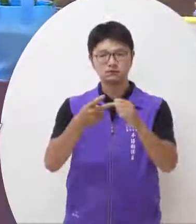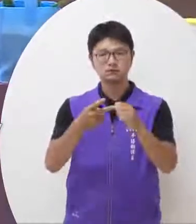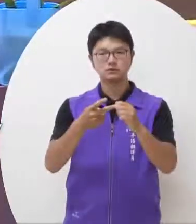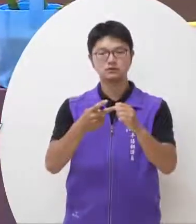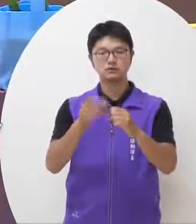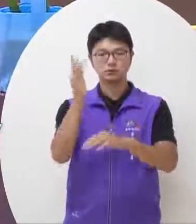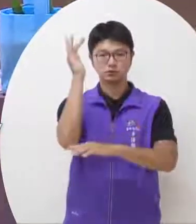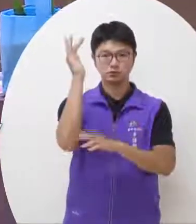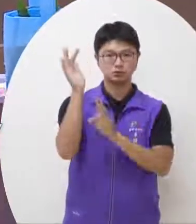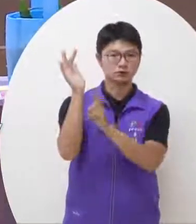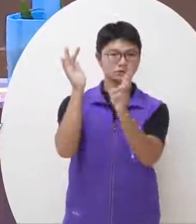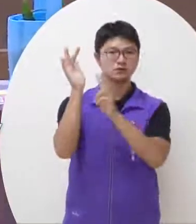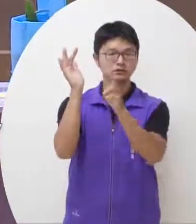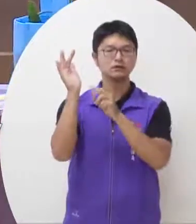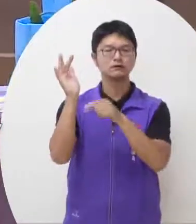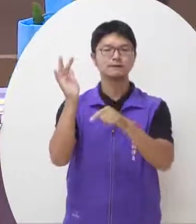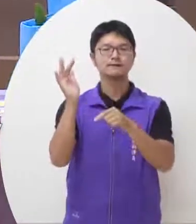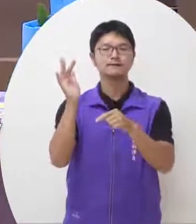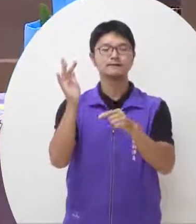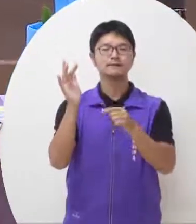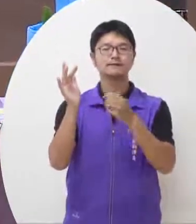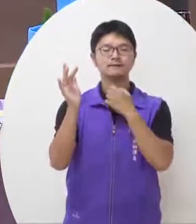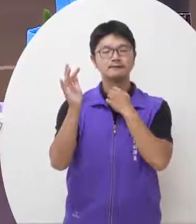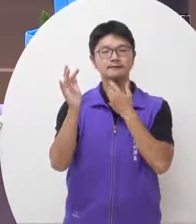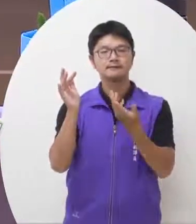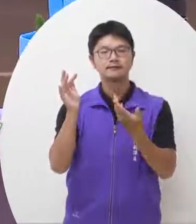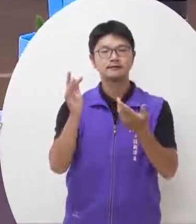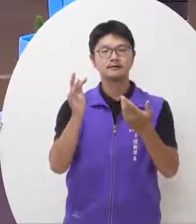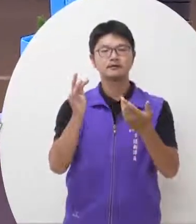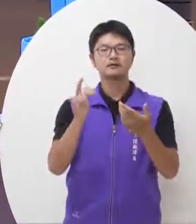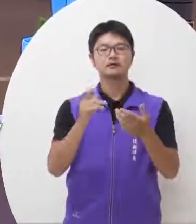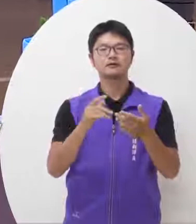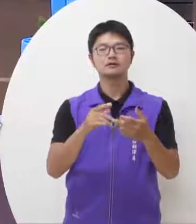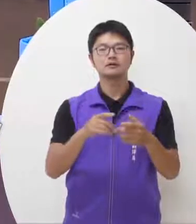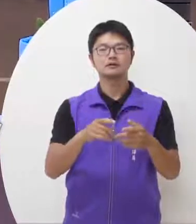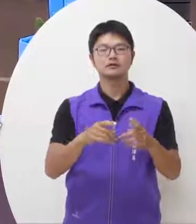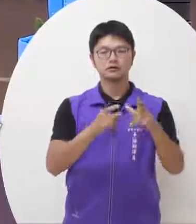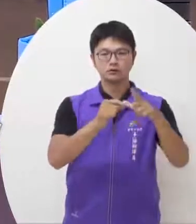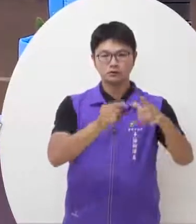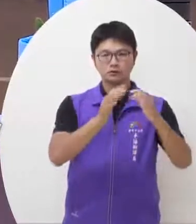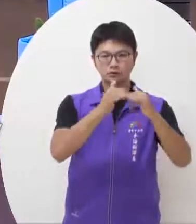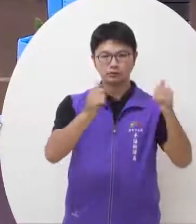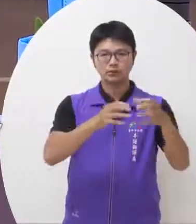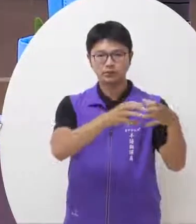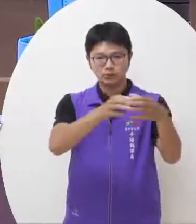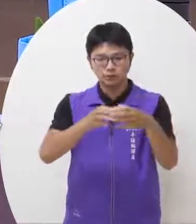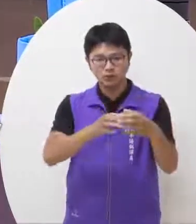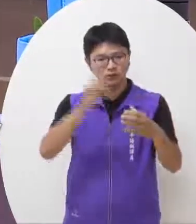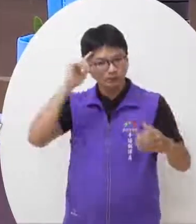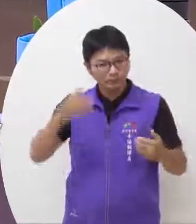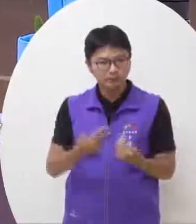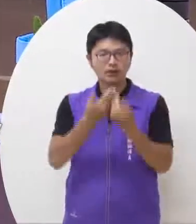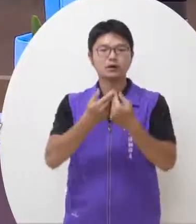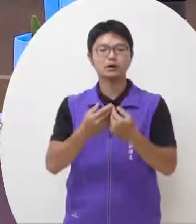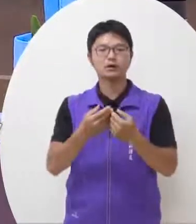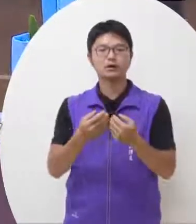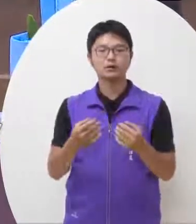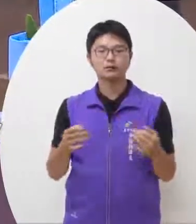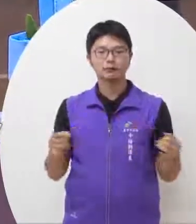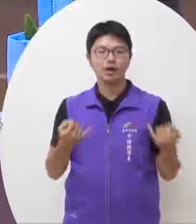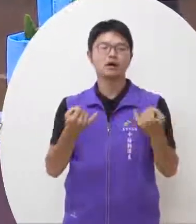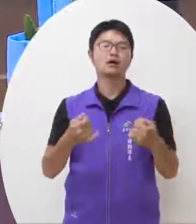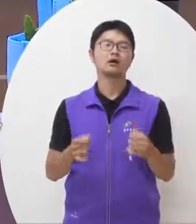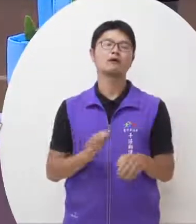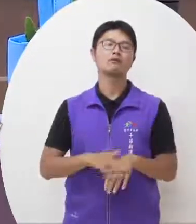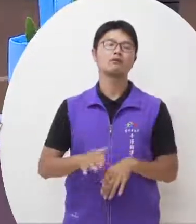的问题，那修剪的话就可能跟有一些公民团体会冲突哈。那我不认为这种冲突不能够解决，